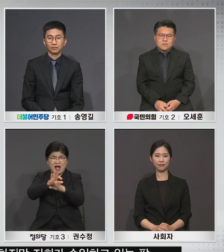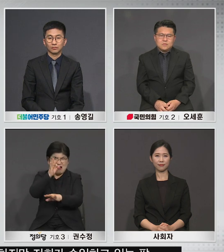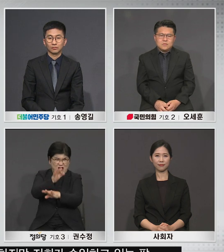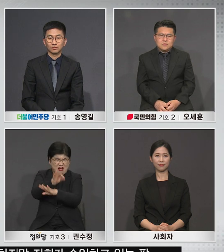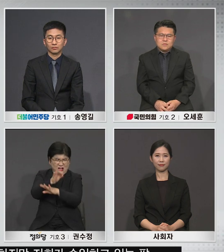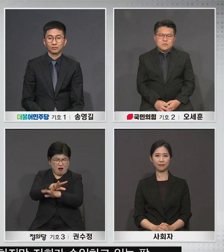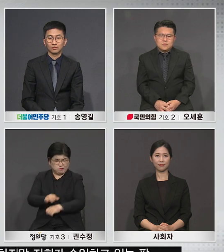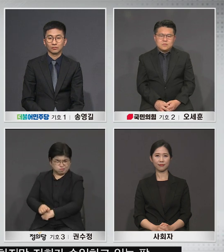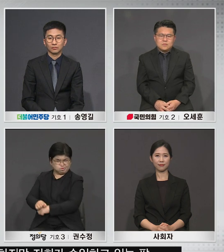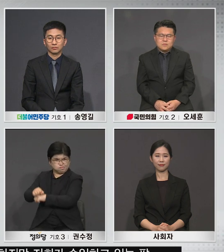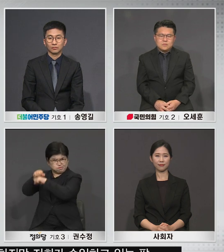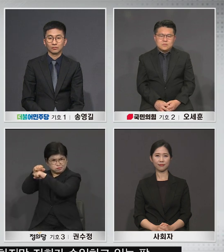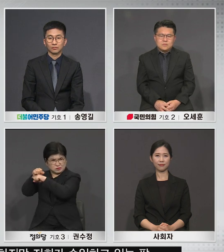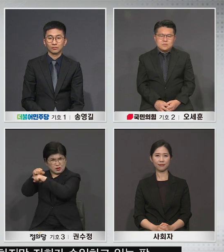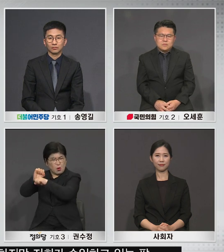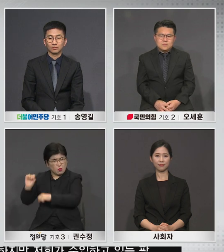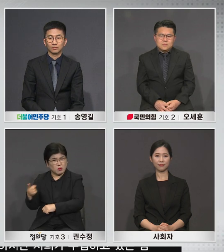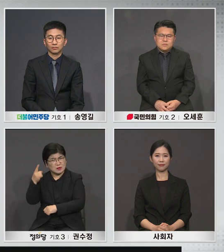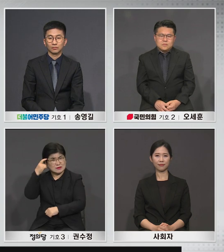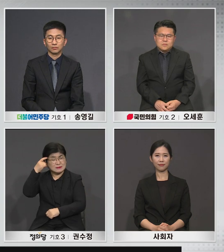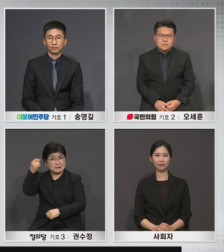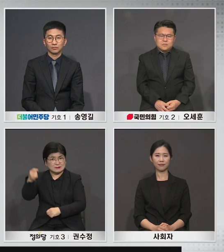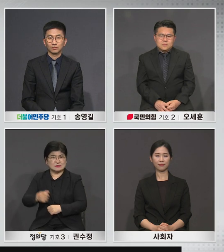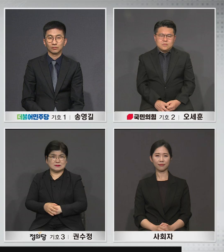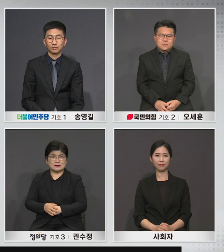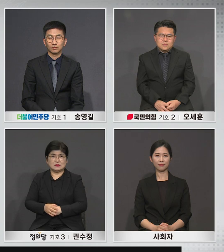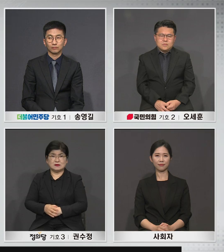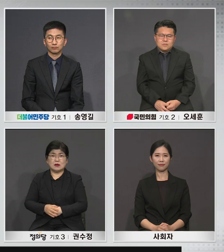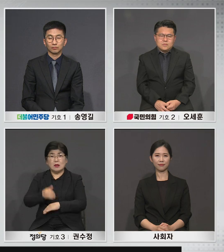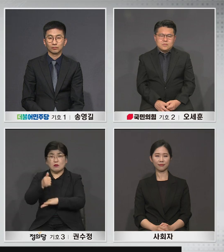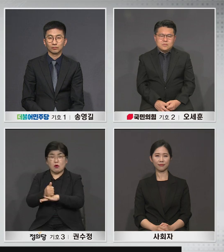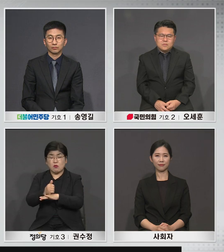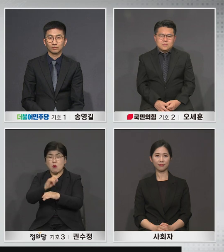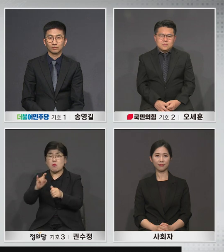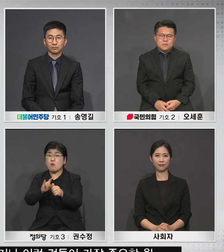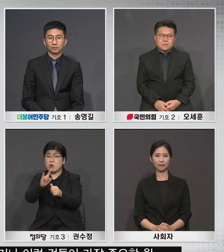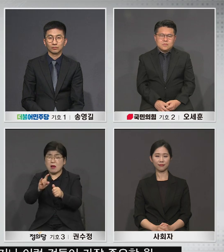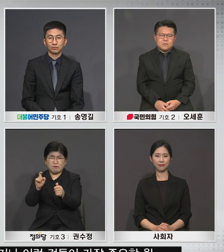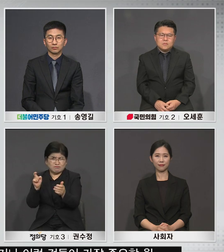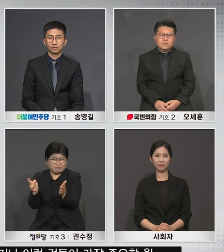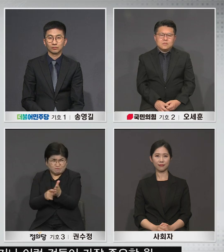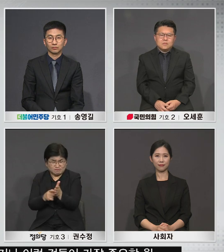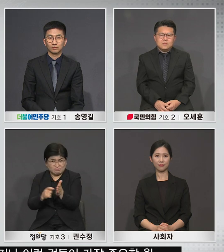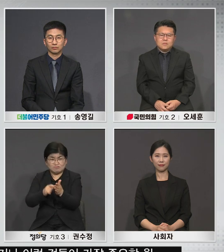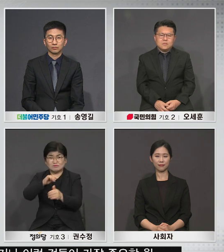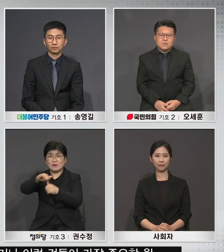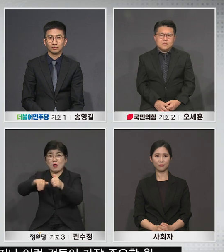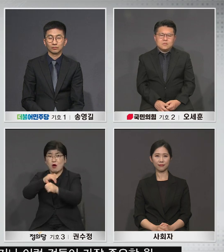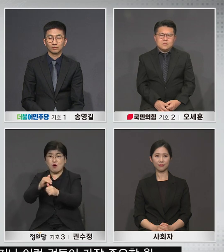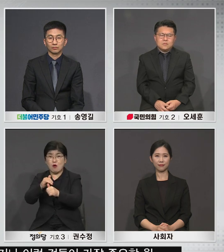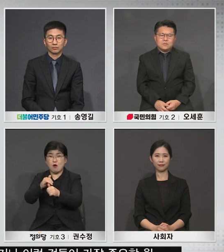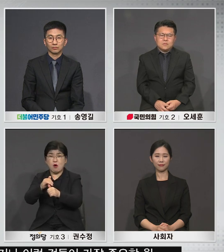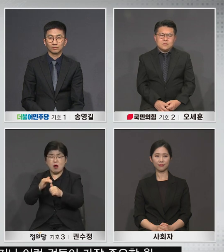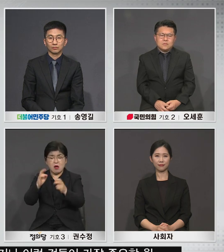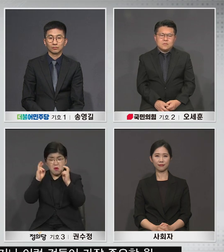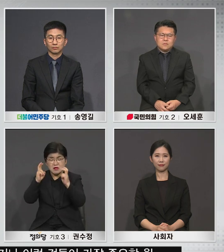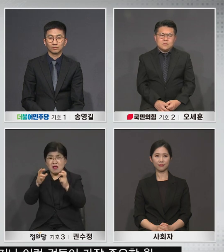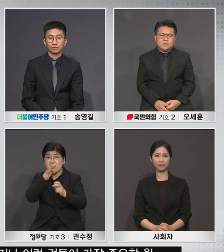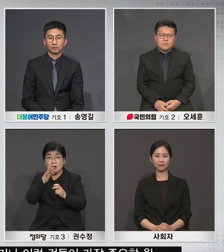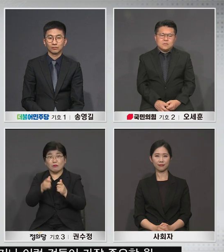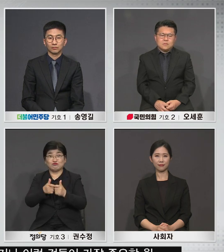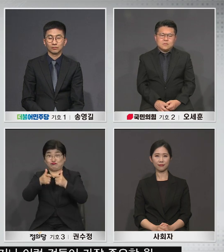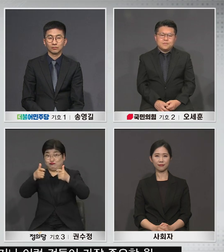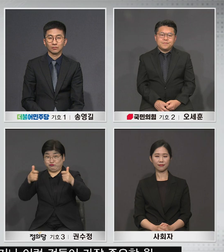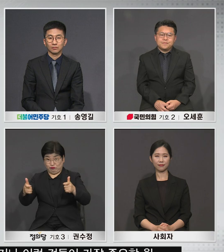주요한 원인이 될 수 있다고 판단하고 있습니다. 그렇기 때문에 코로나 비상사태에도 불구하고 일부 기업은 영업이익이 늘었거나